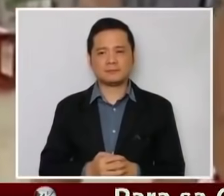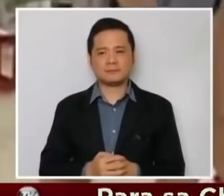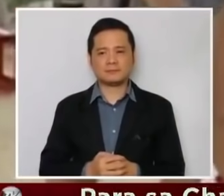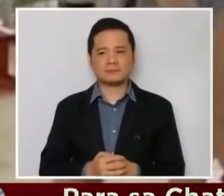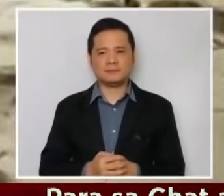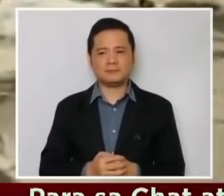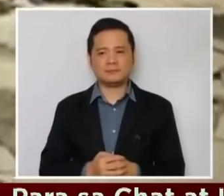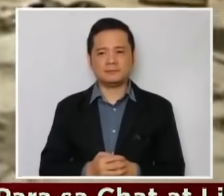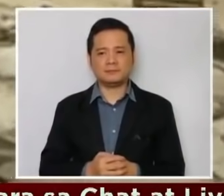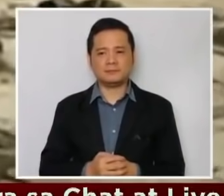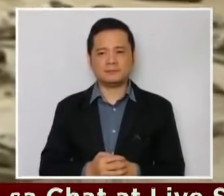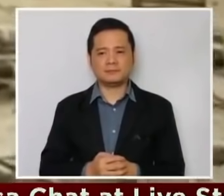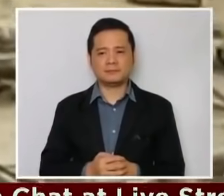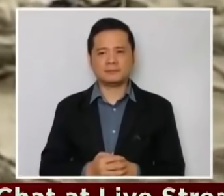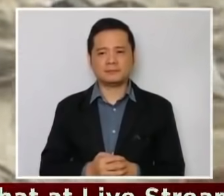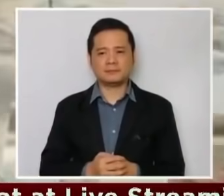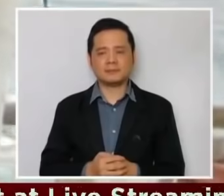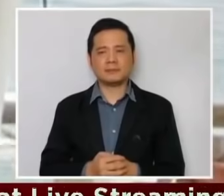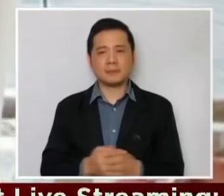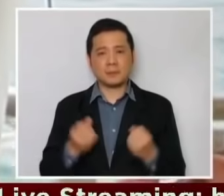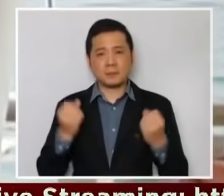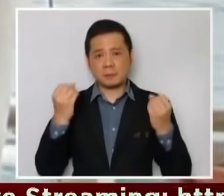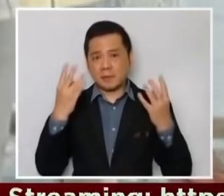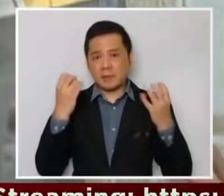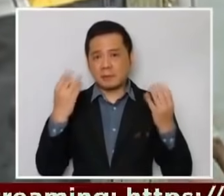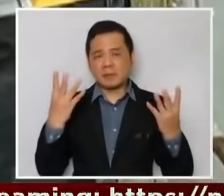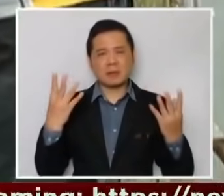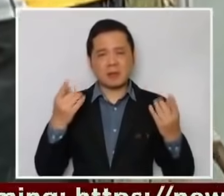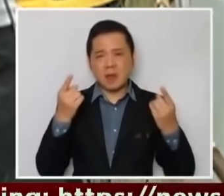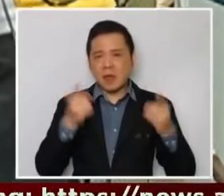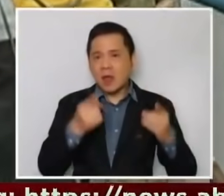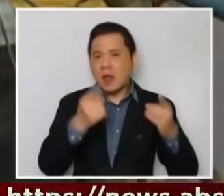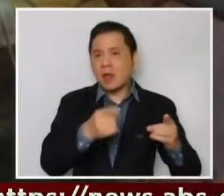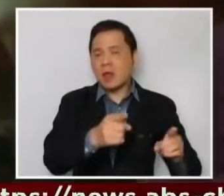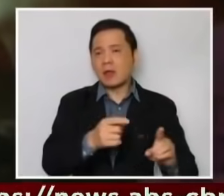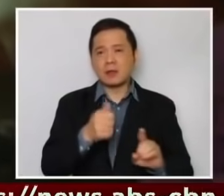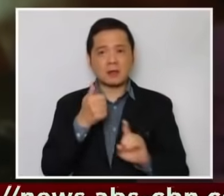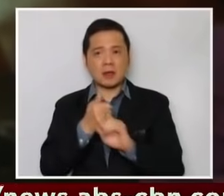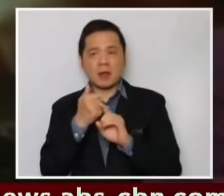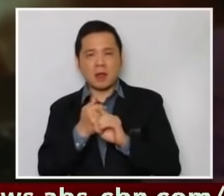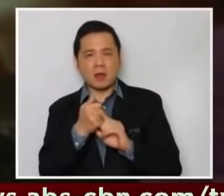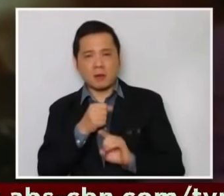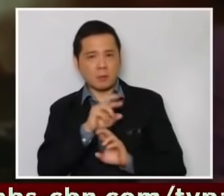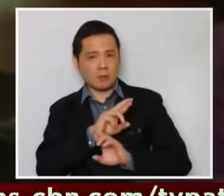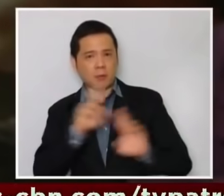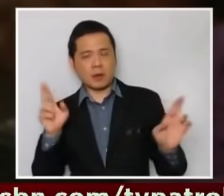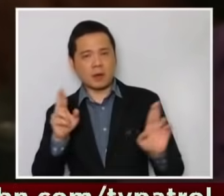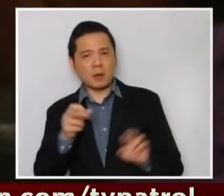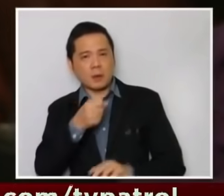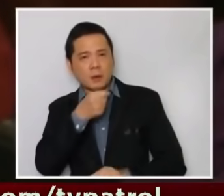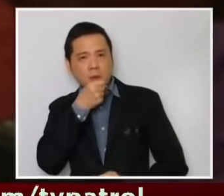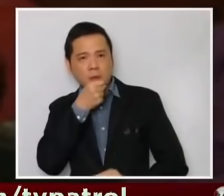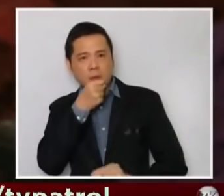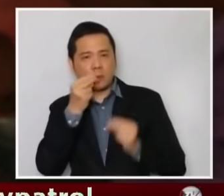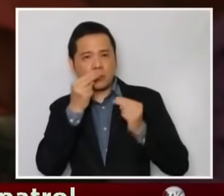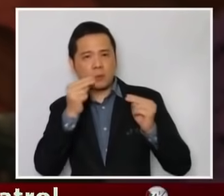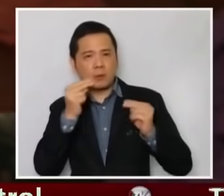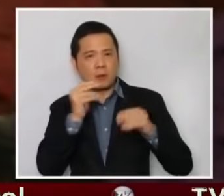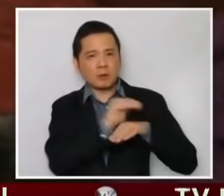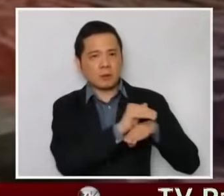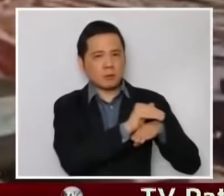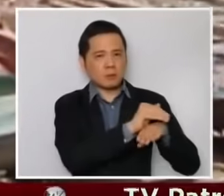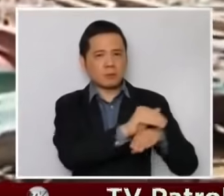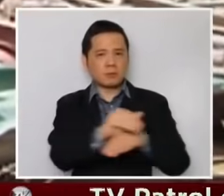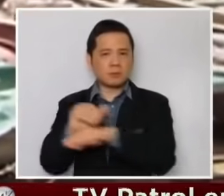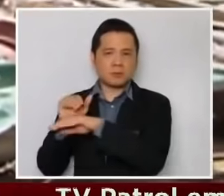Sa halos lahat ng malalaking balita, siya ang naging kaagapay ng mga kapamilya gabi-gabi. Ay, natakot siya